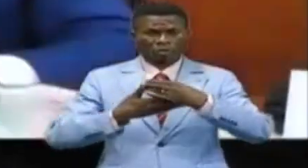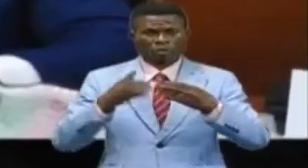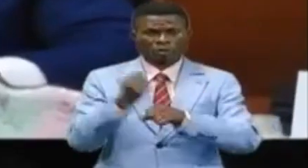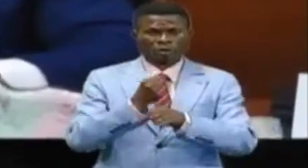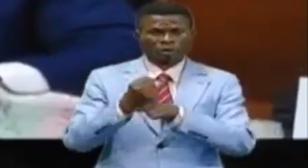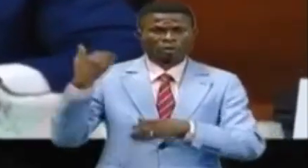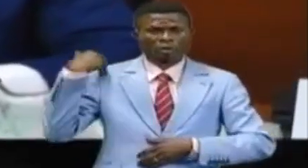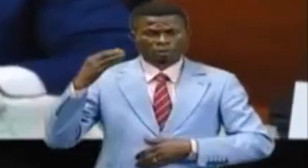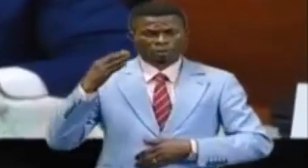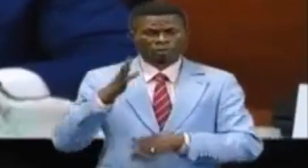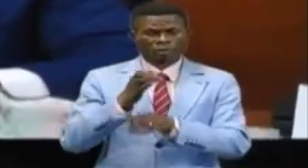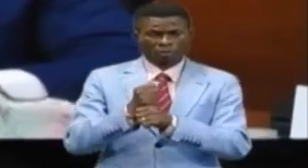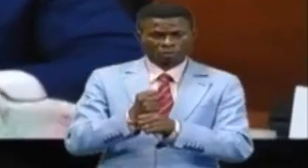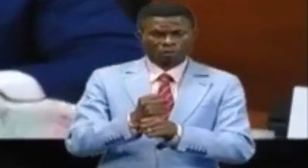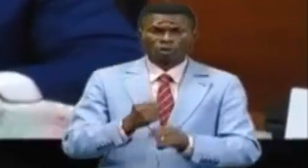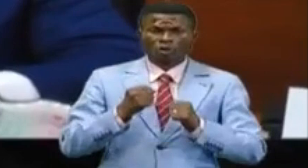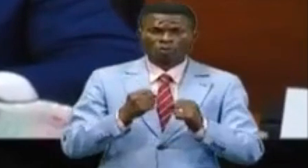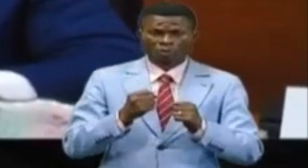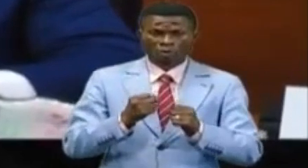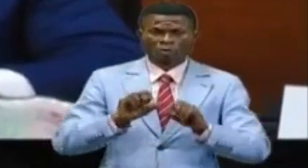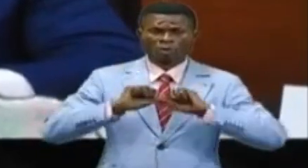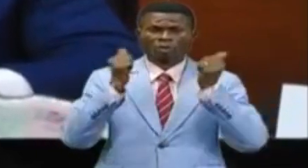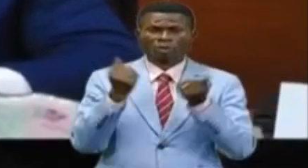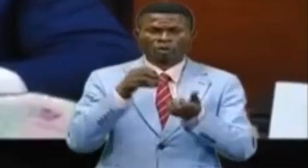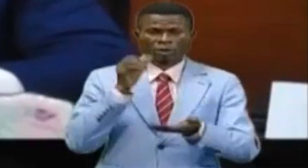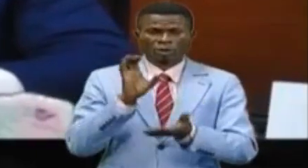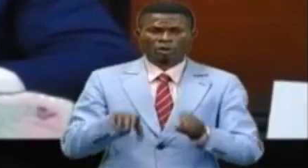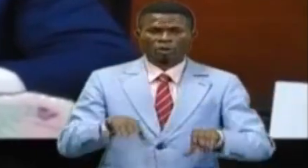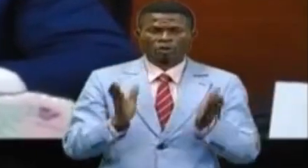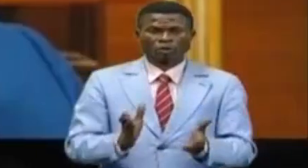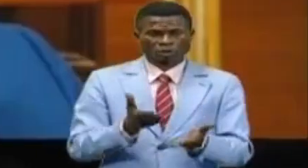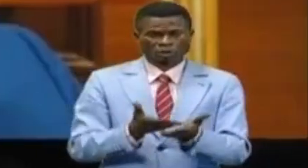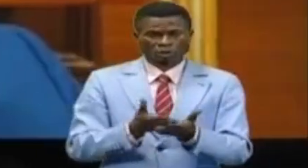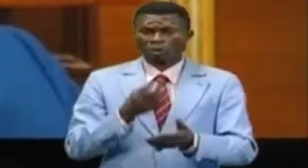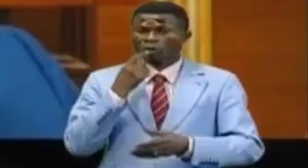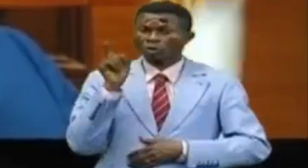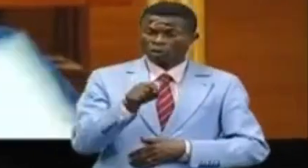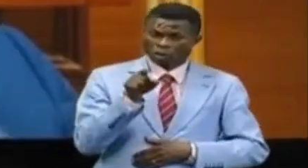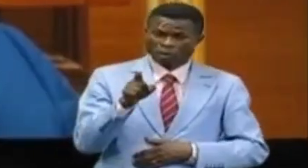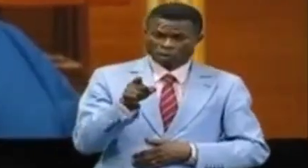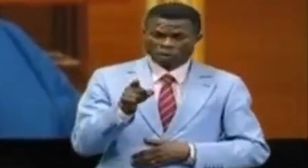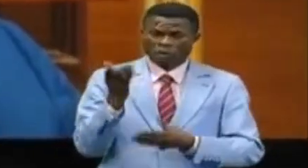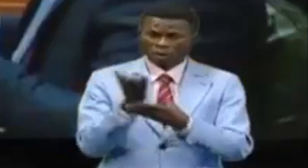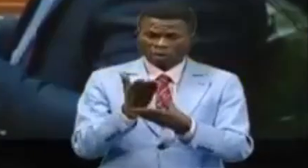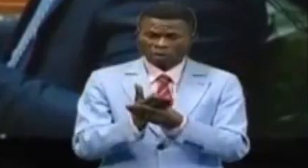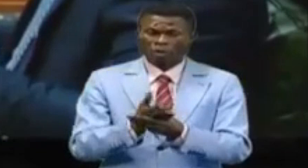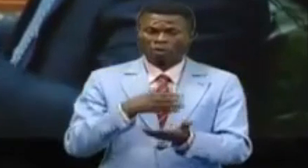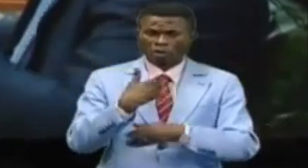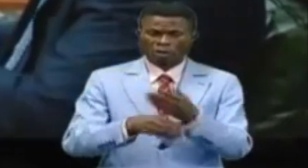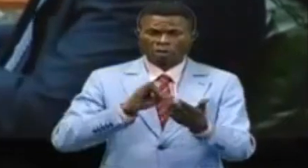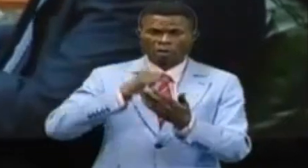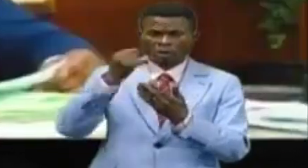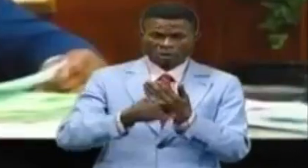Publics, qui détient la tutelle technique de l'Agence congolaise de grands travaux, de commander à celle-ci un état des lieux sur la réalisation du